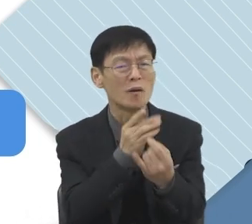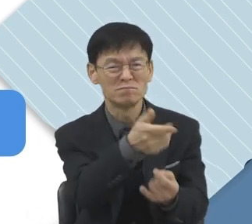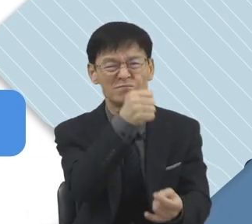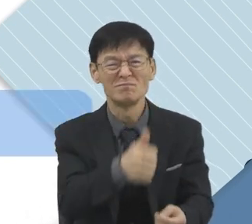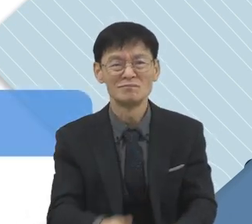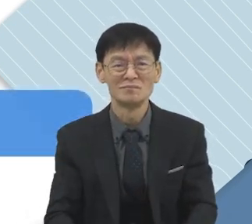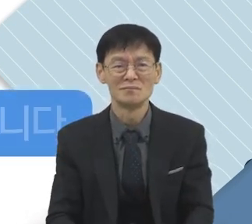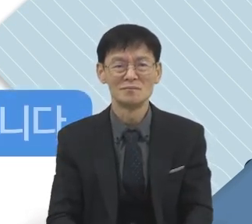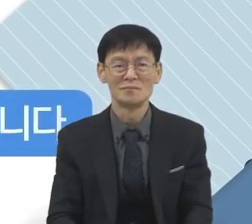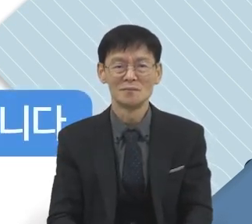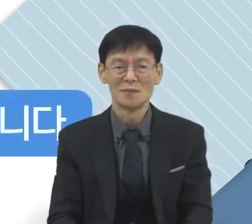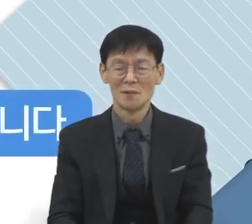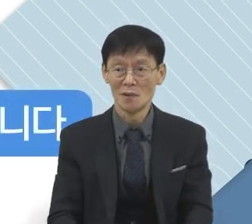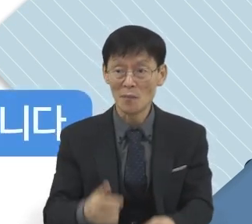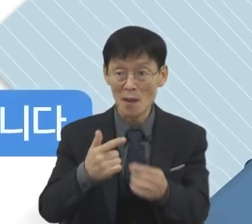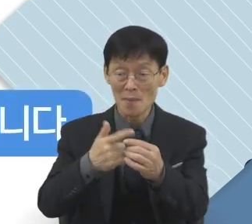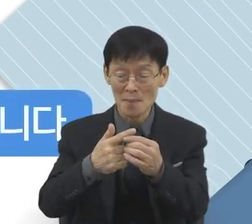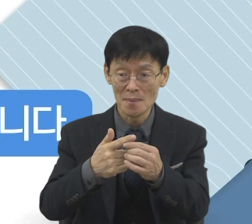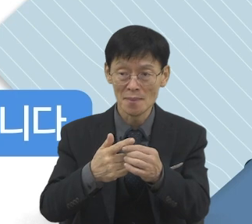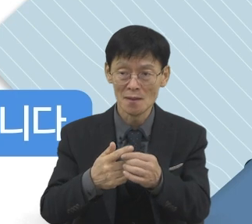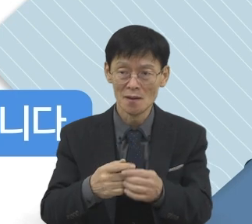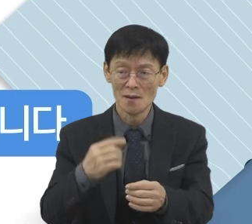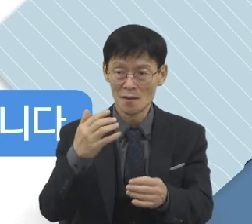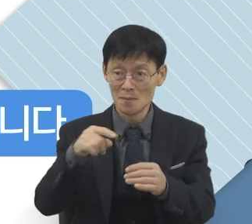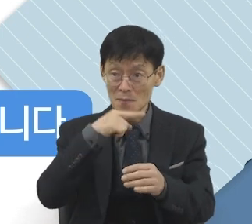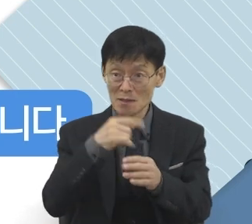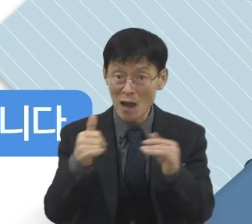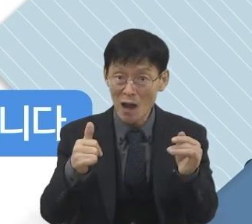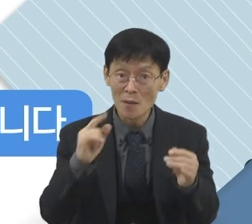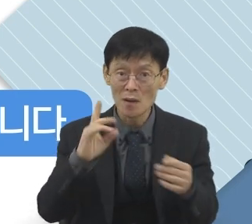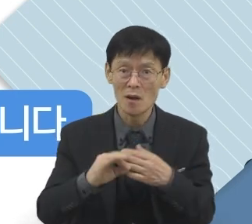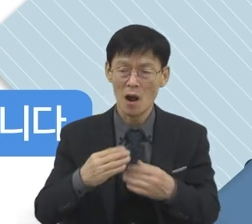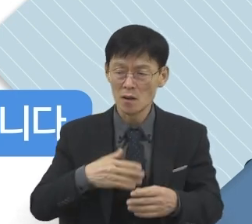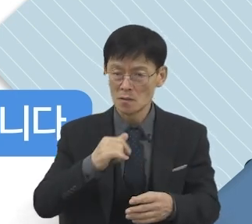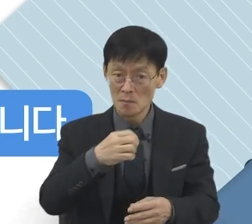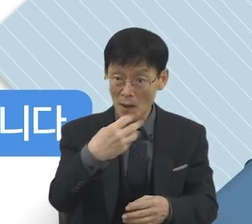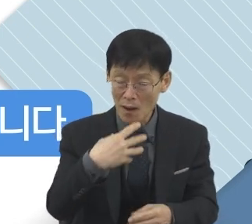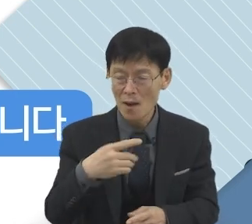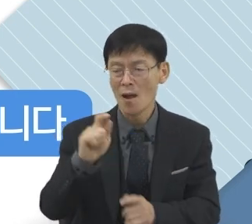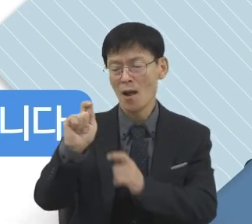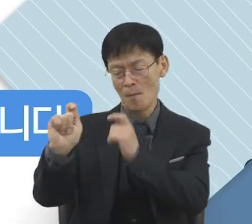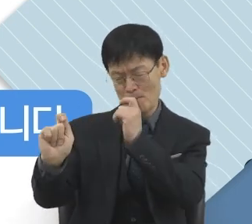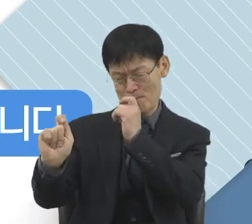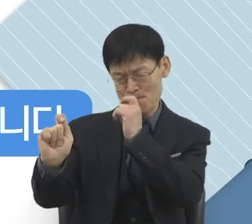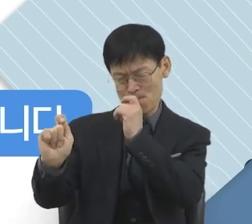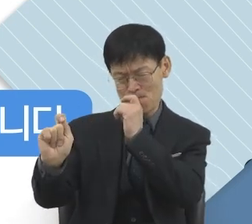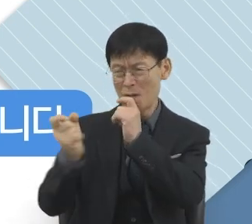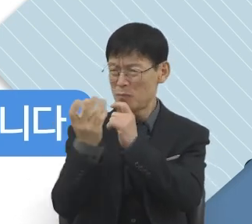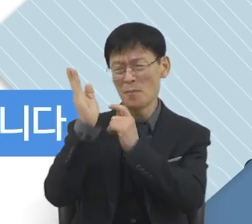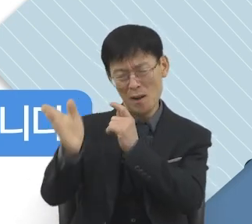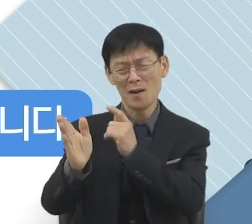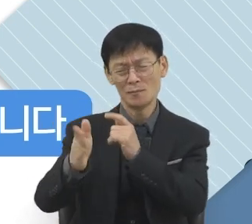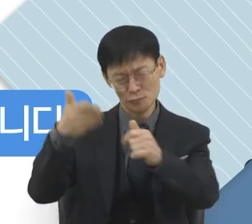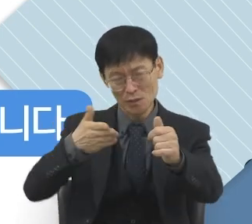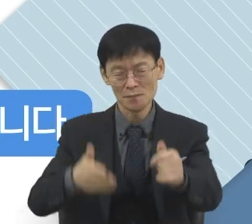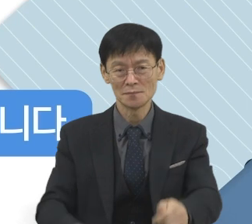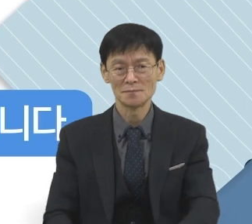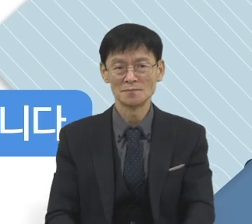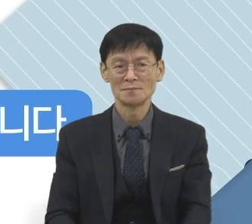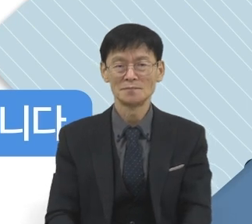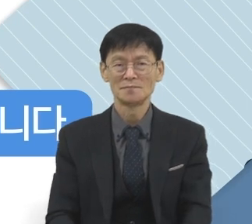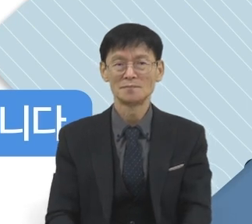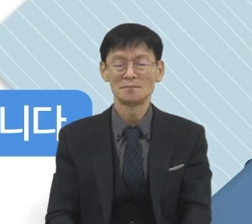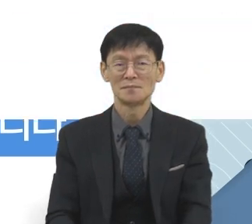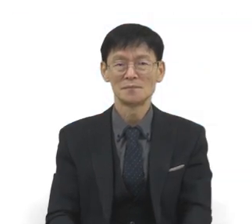도와줍니다. 여섯째, 성희롱 피해자로부터 알게 된 내용은 다른 사람에게 절대 말하지